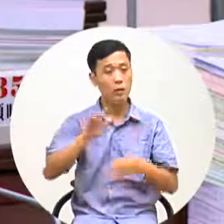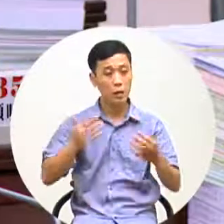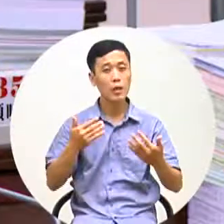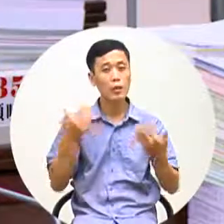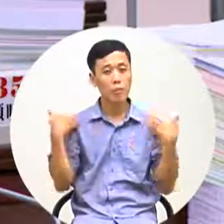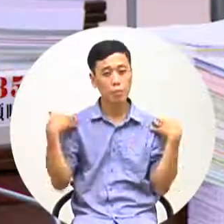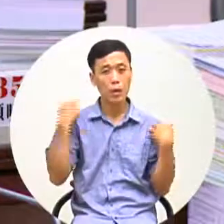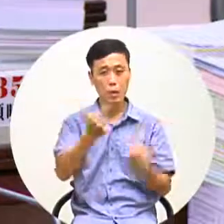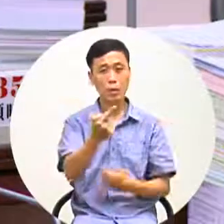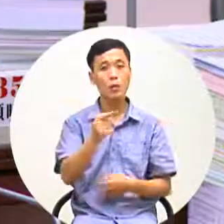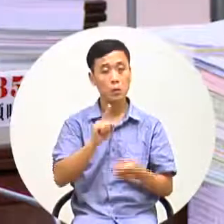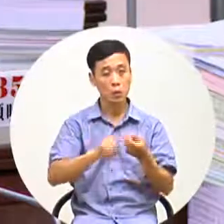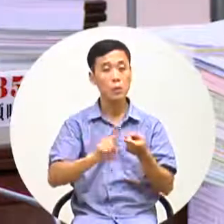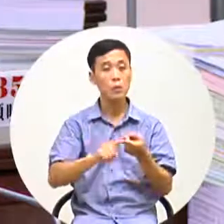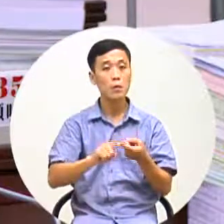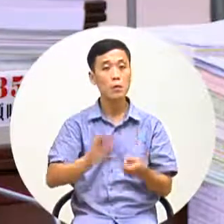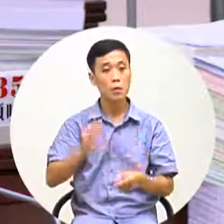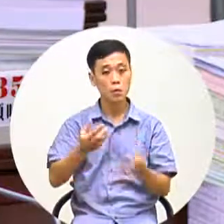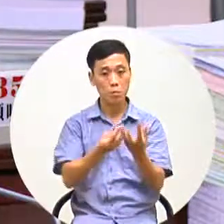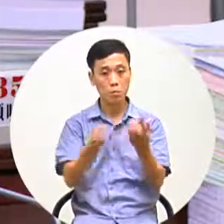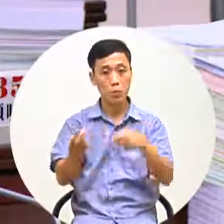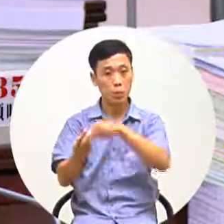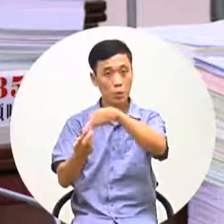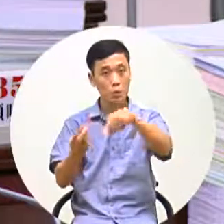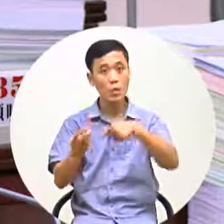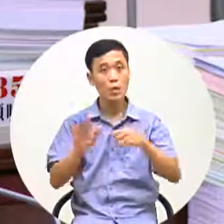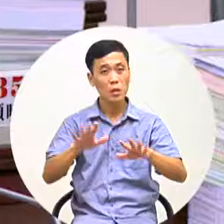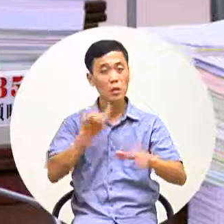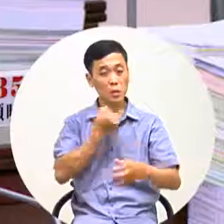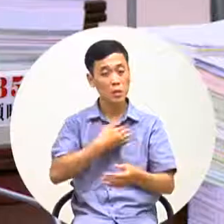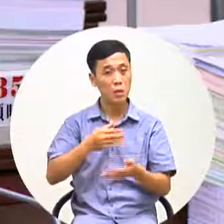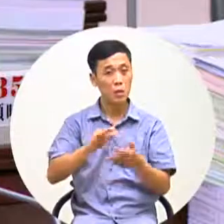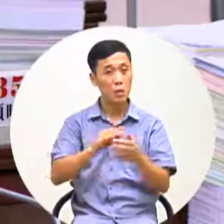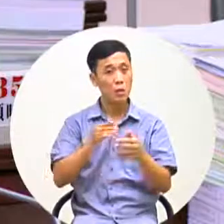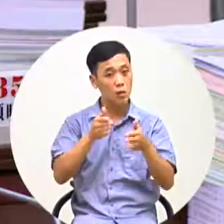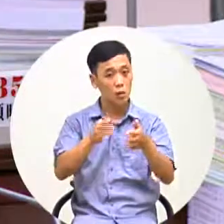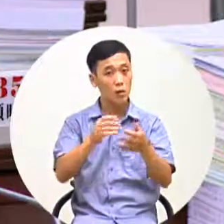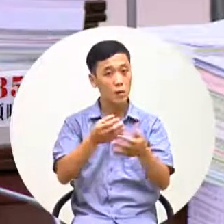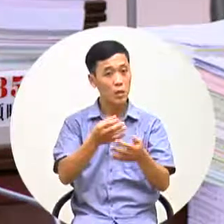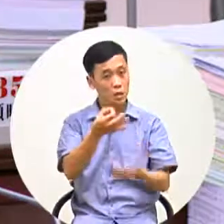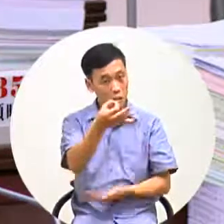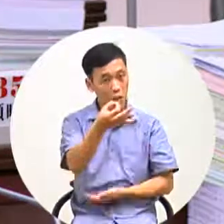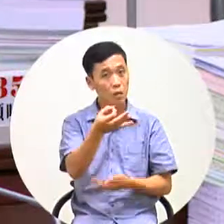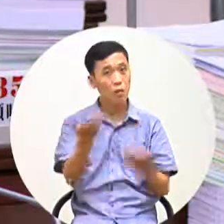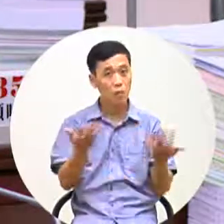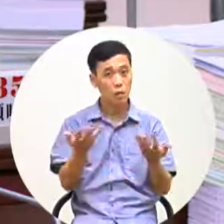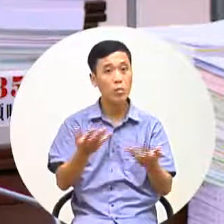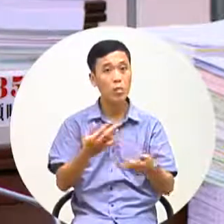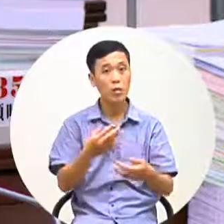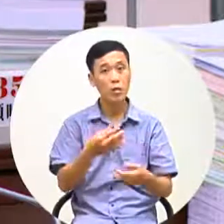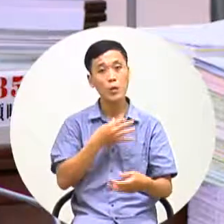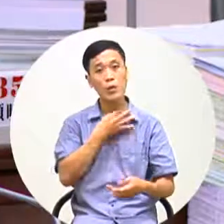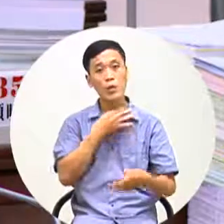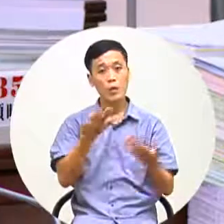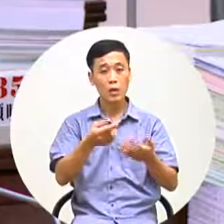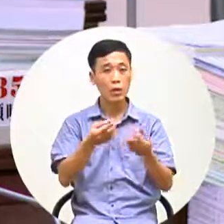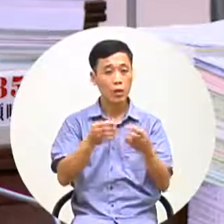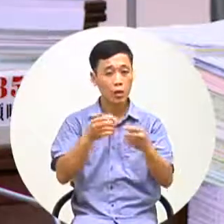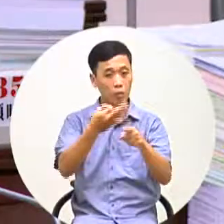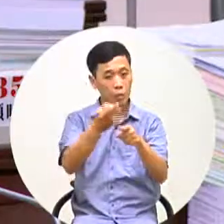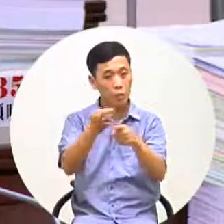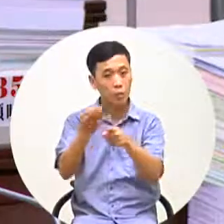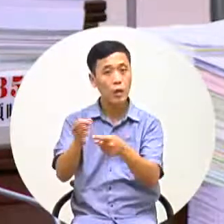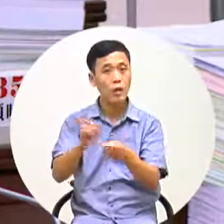分可能想说经费的部分，但是经费的部分你要怎么分析也没有关系，最起码要让我们议